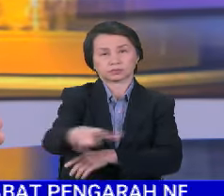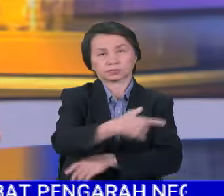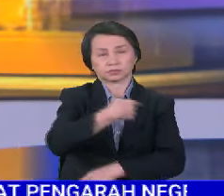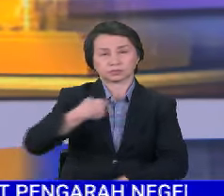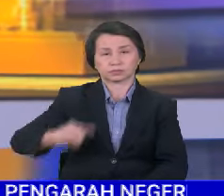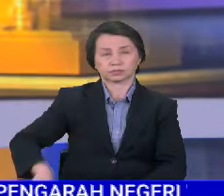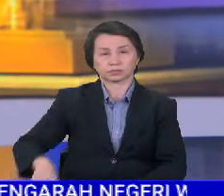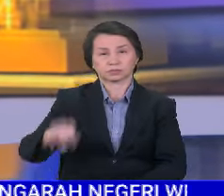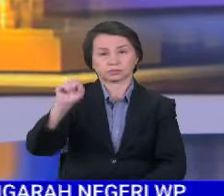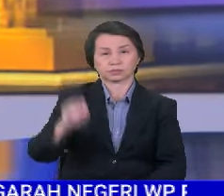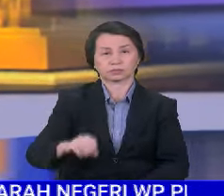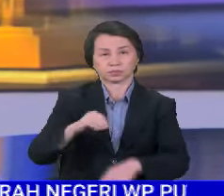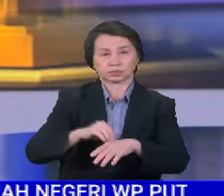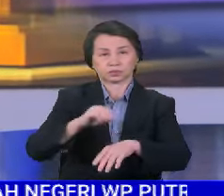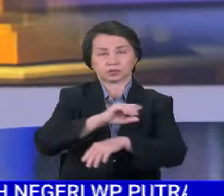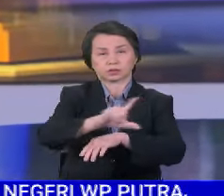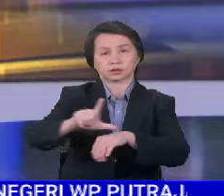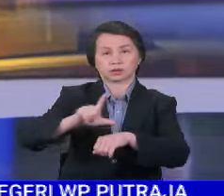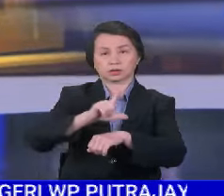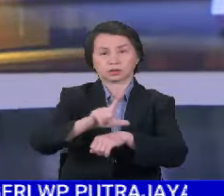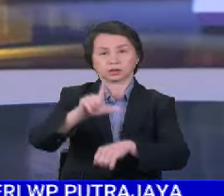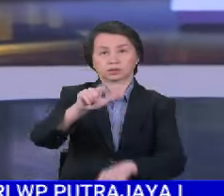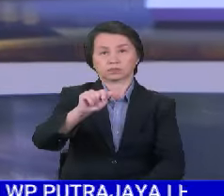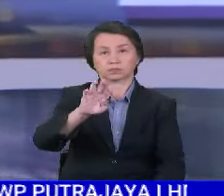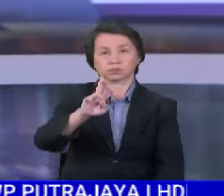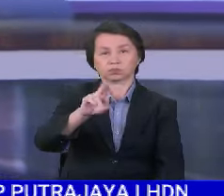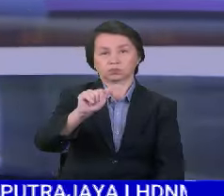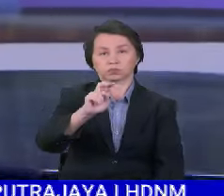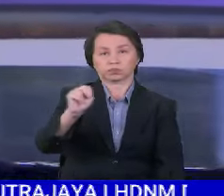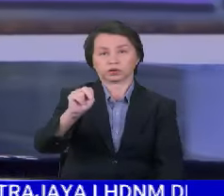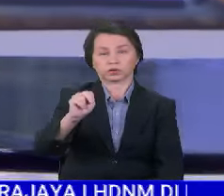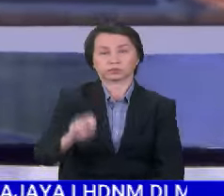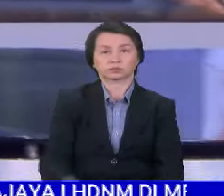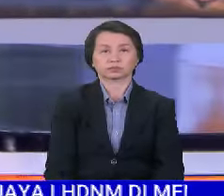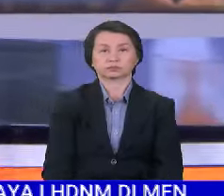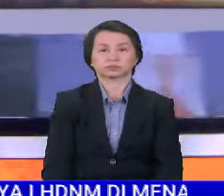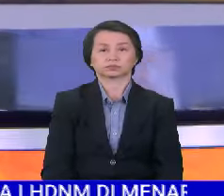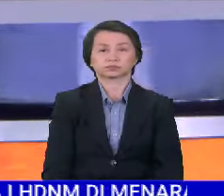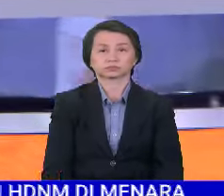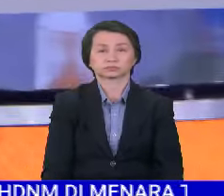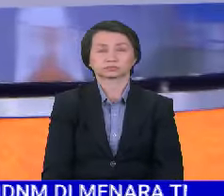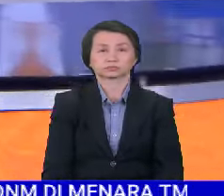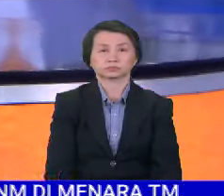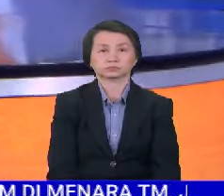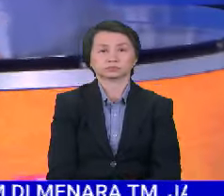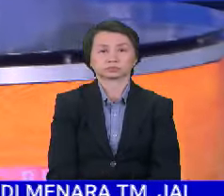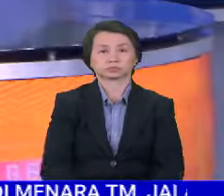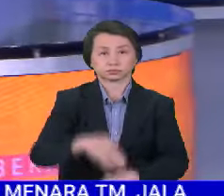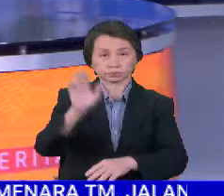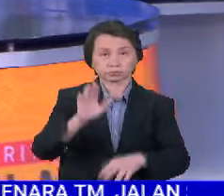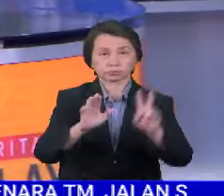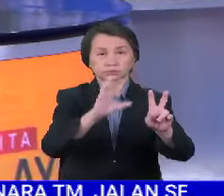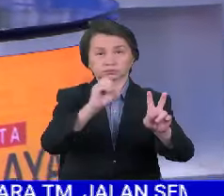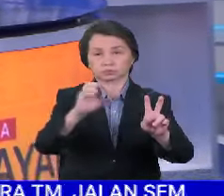haggai dilakukannya silahkan Aceh hai hai Hai lebih